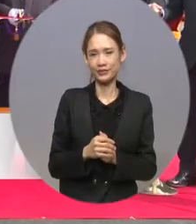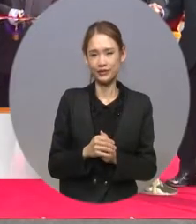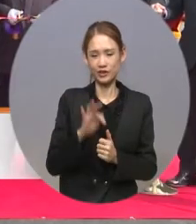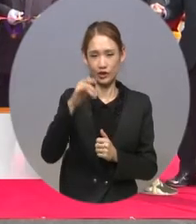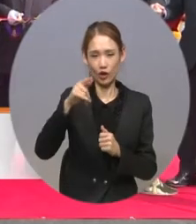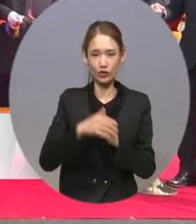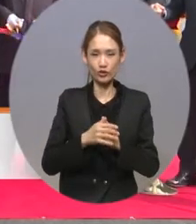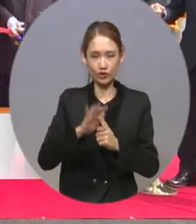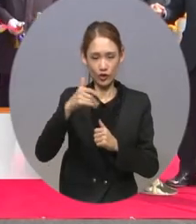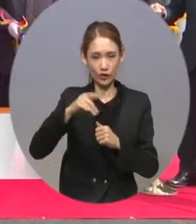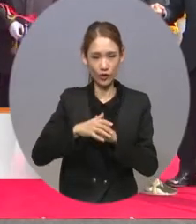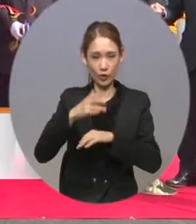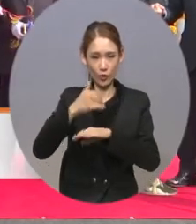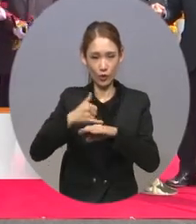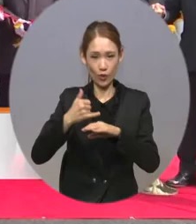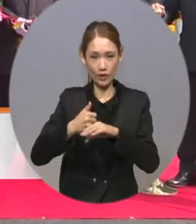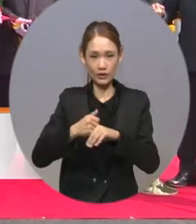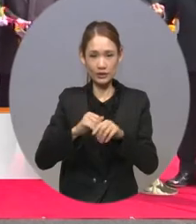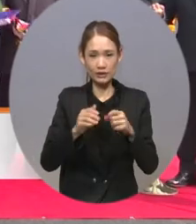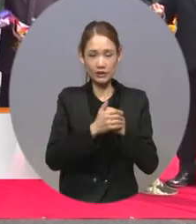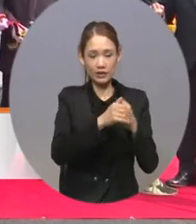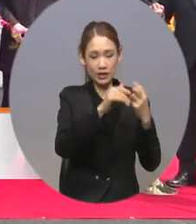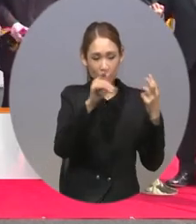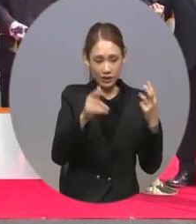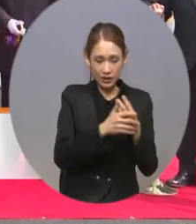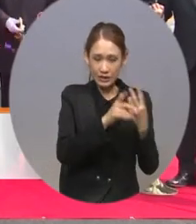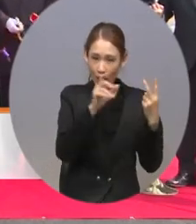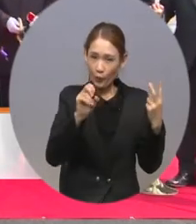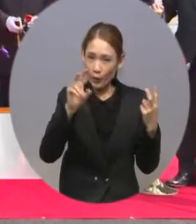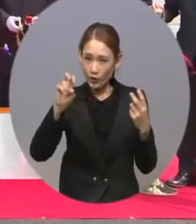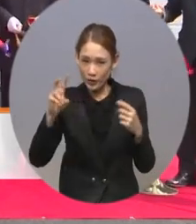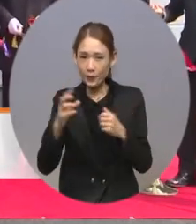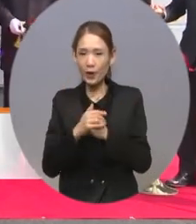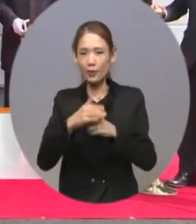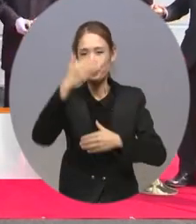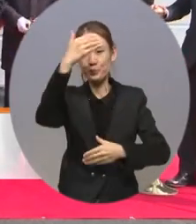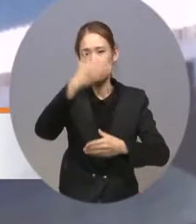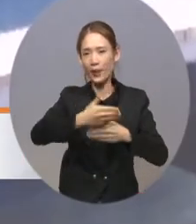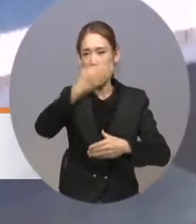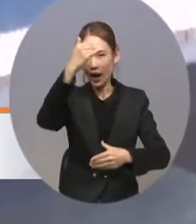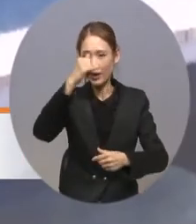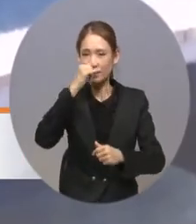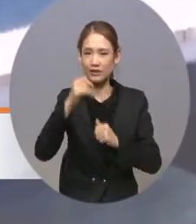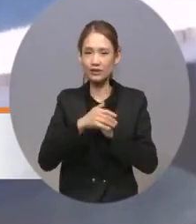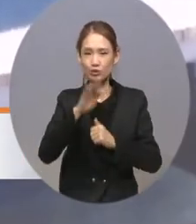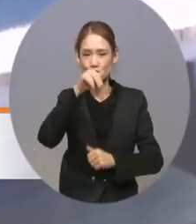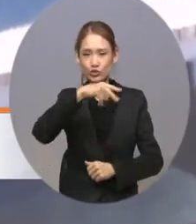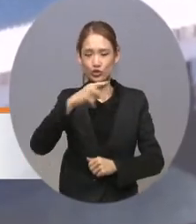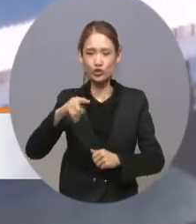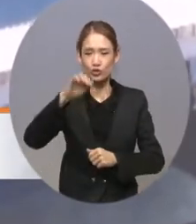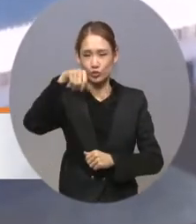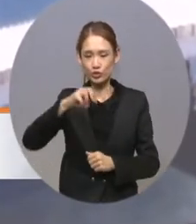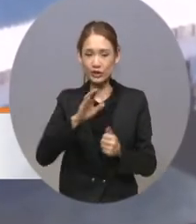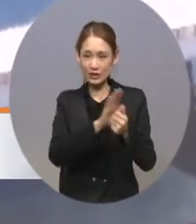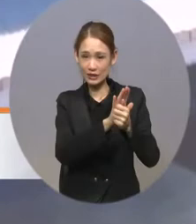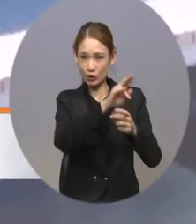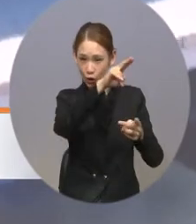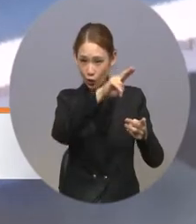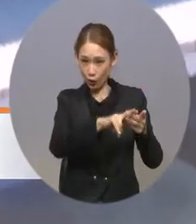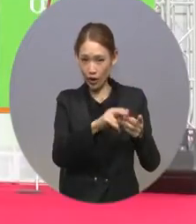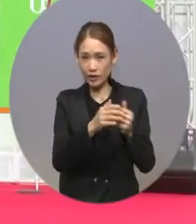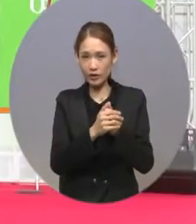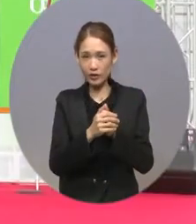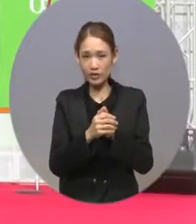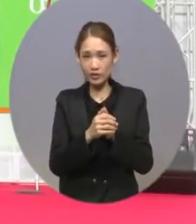여수 여천농협이 지난달 23일 푸드플랜 지원센터를 건립했습니다. 푸드플랜 지원센터는 소라면